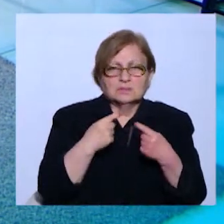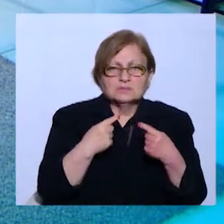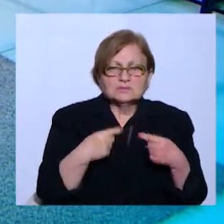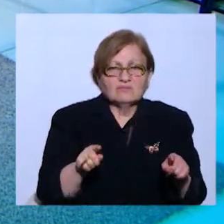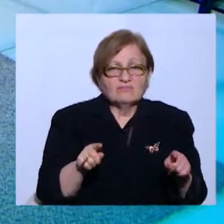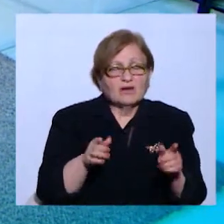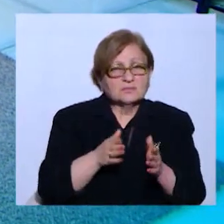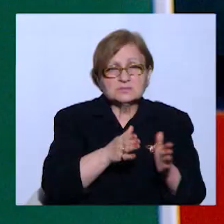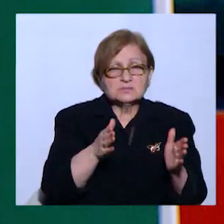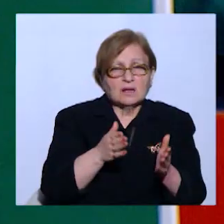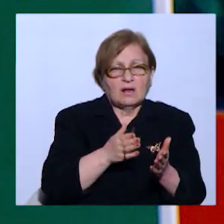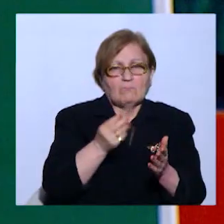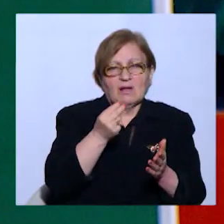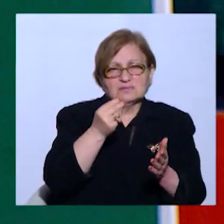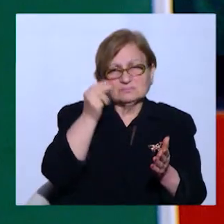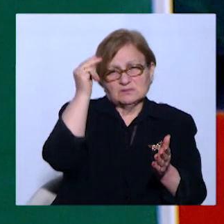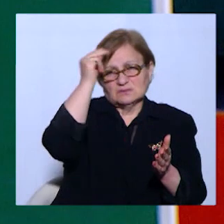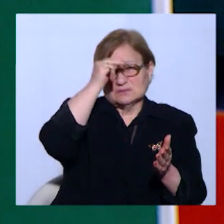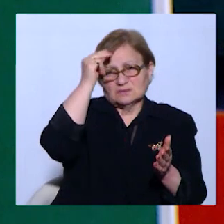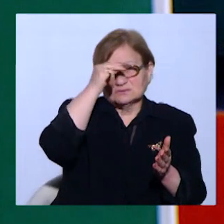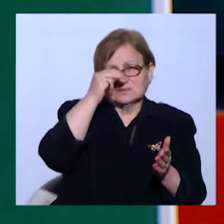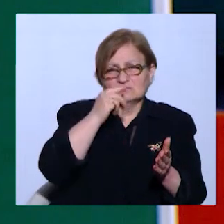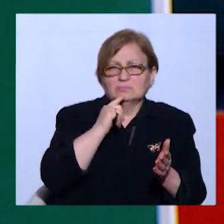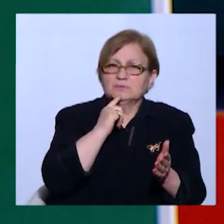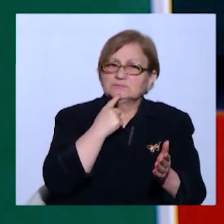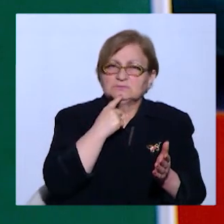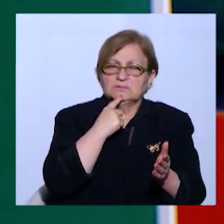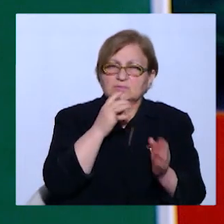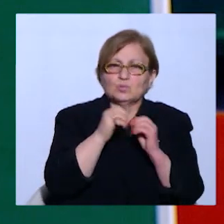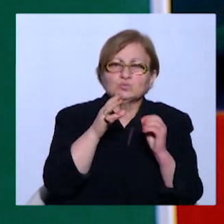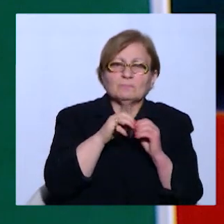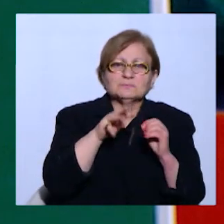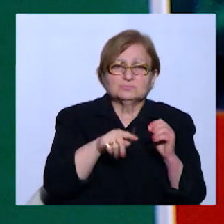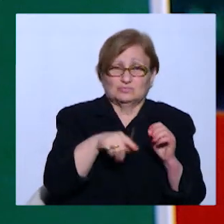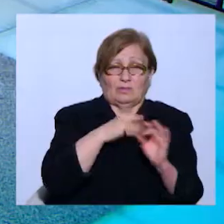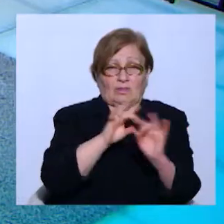მათემატიკა არ ისწავლება მარტო ჩემი კეთილნები და ჩემი გაკვეთილზე 15 წუთის